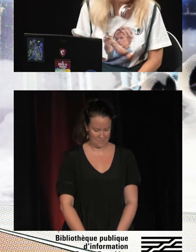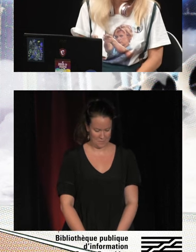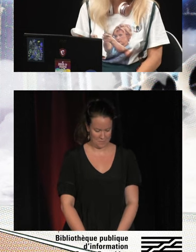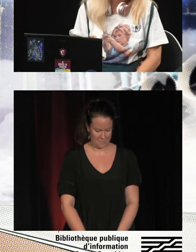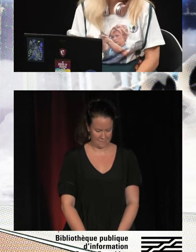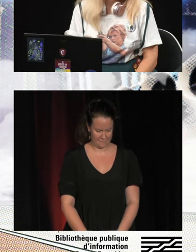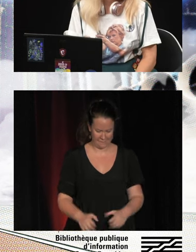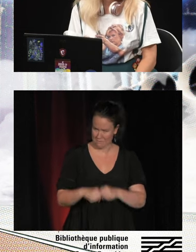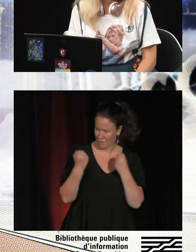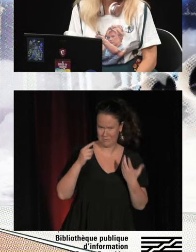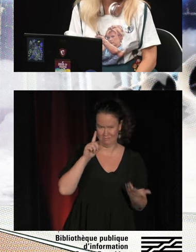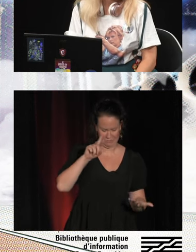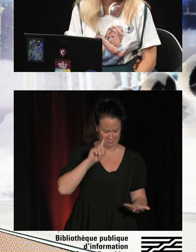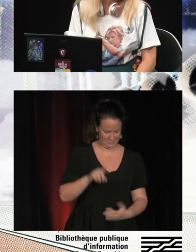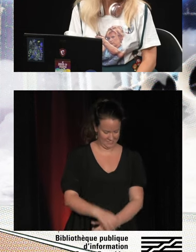Mais d'où le jeu se met en pause ?